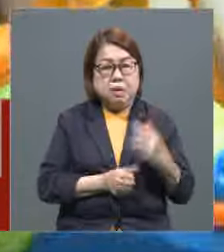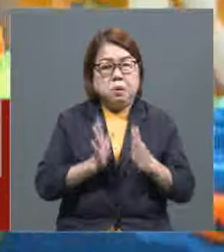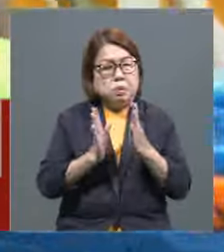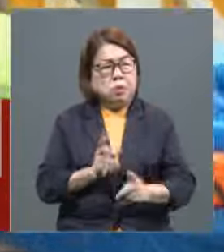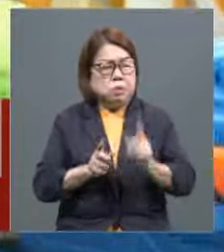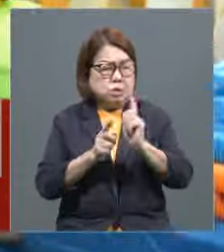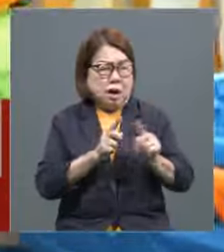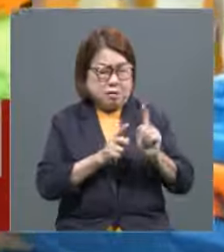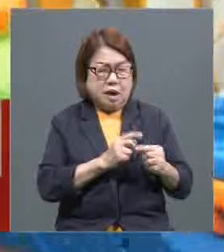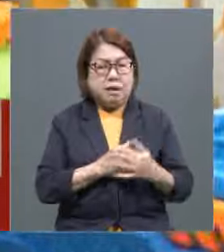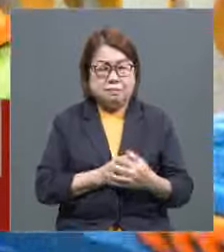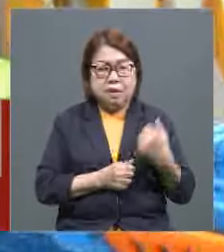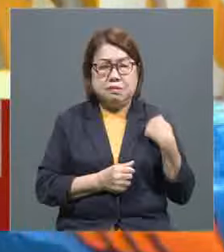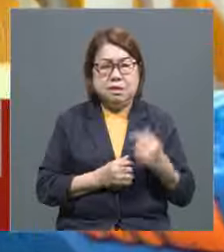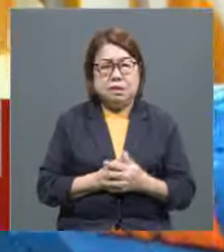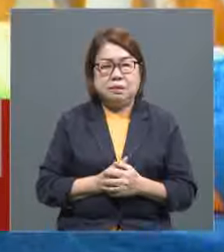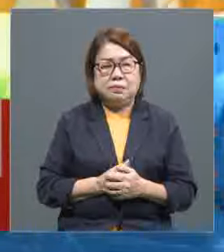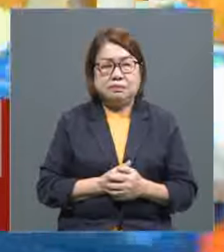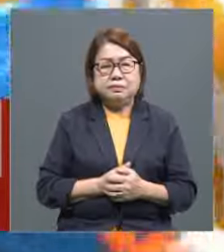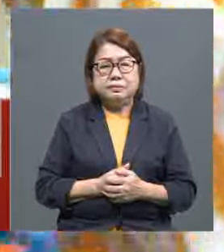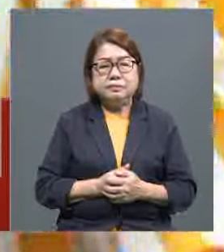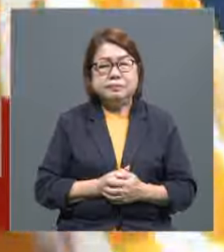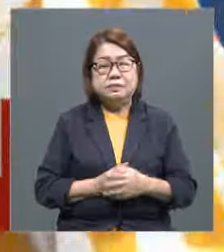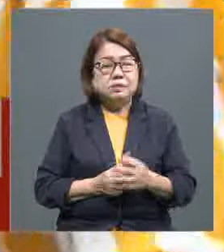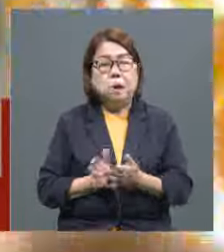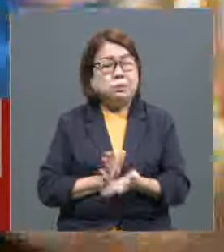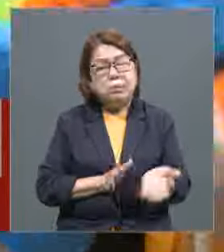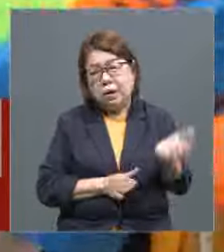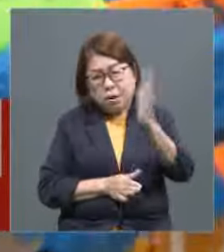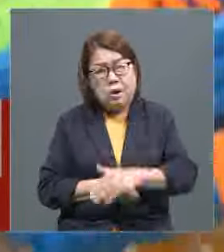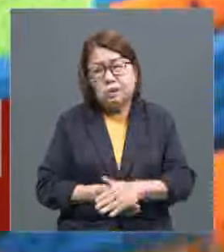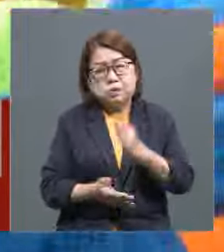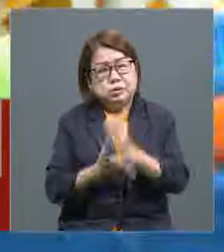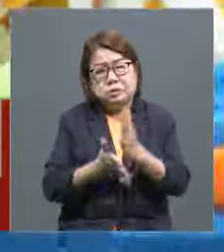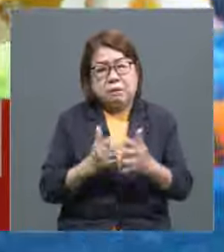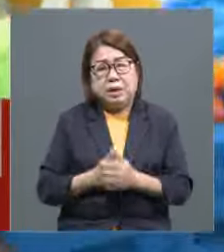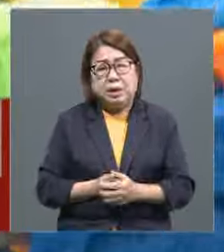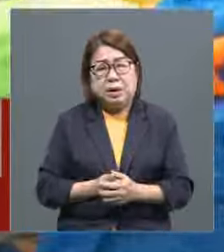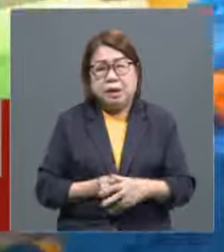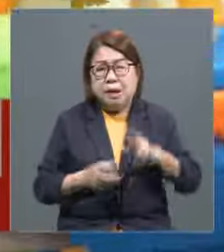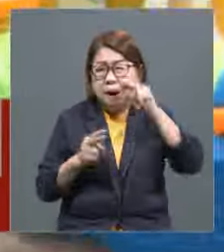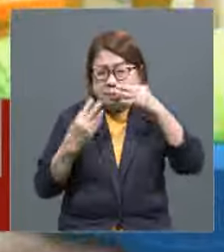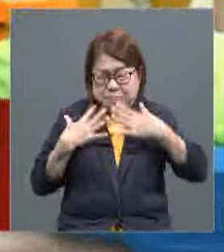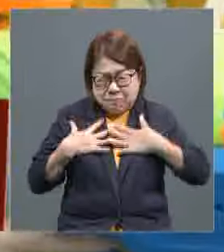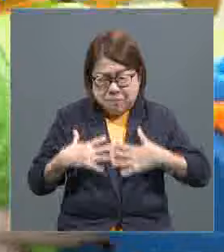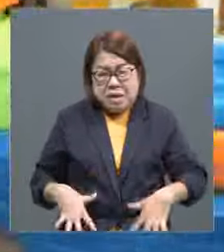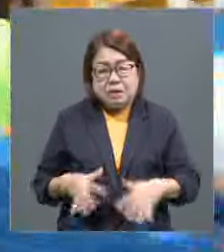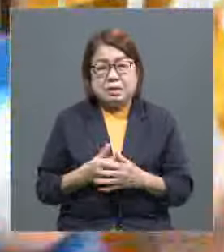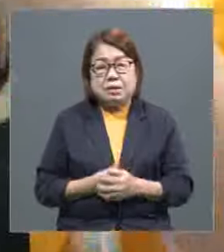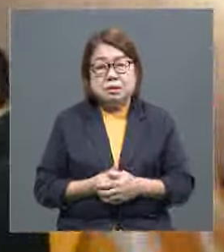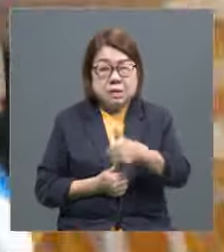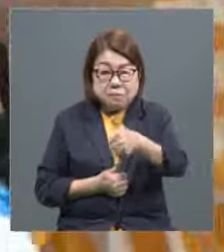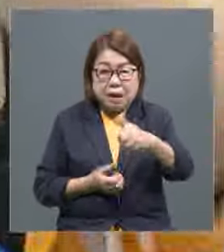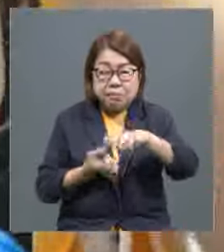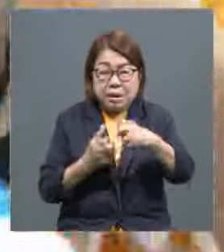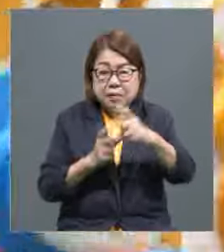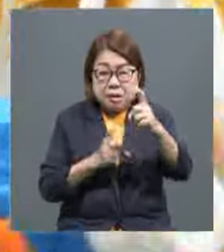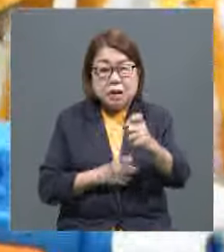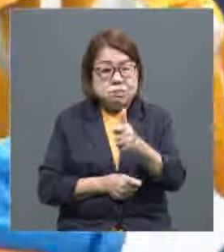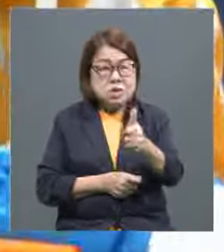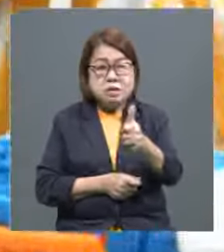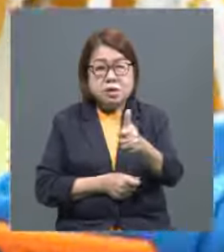ก็ได้เห็นแบบว่า เล่นกันตลอด เล่นกันจำเลย จำมาก ในเรื่องของความปลอดภัยเป็นยังไงบ้าง ปลอดภัยนะคะมีตำร